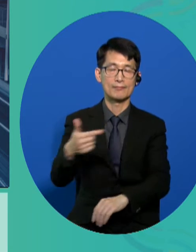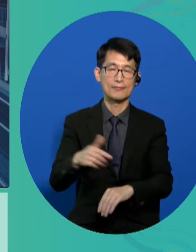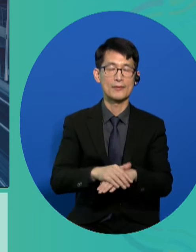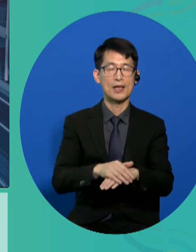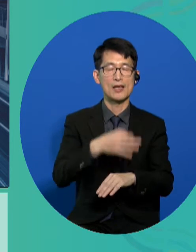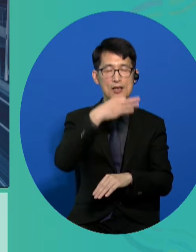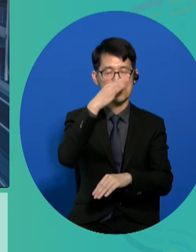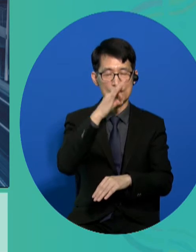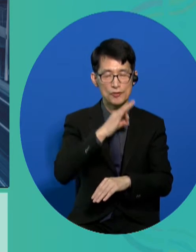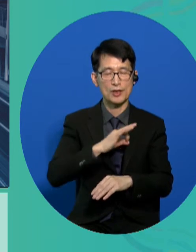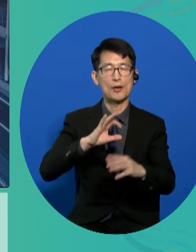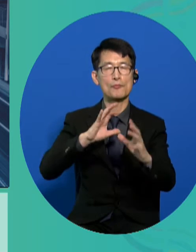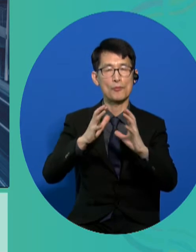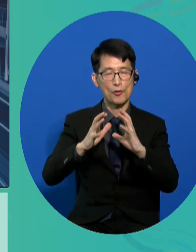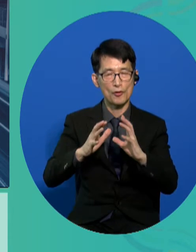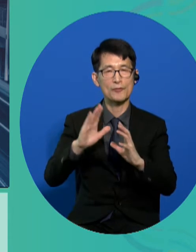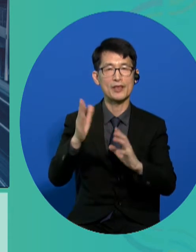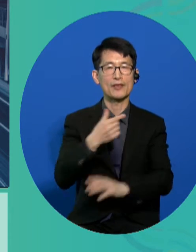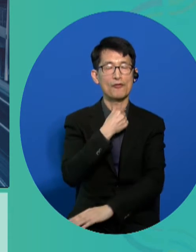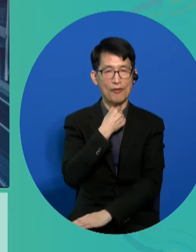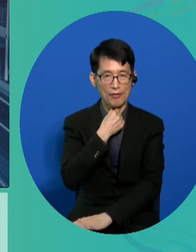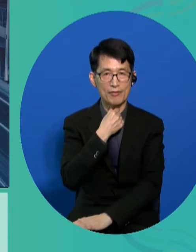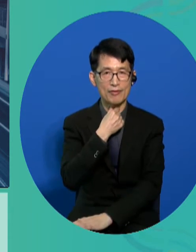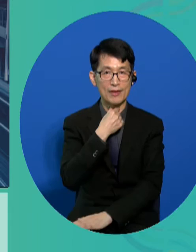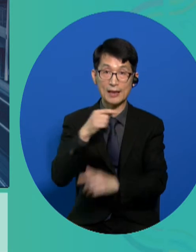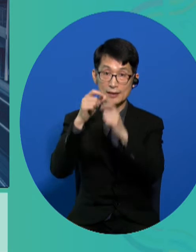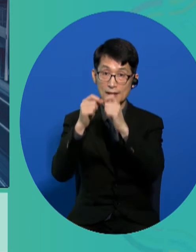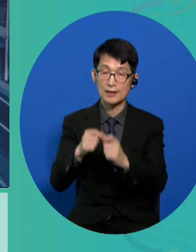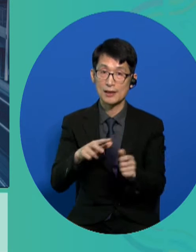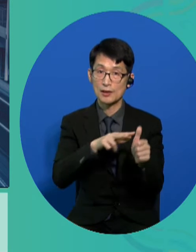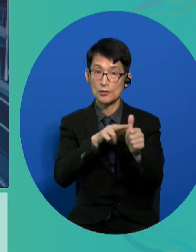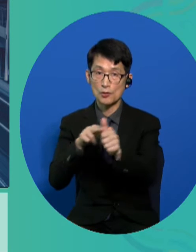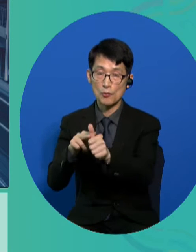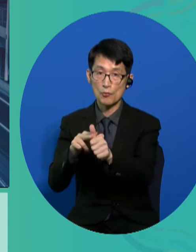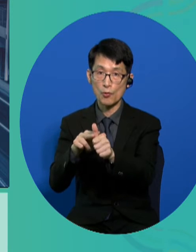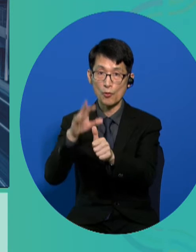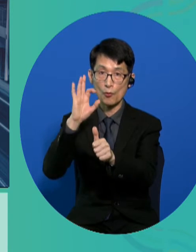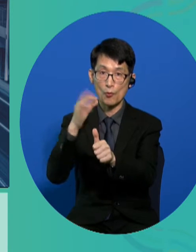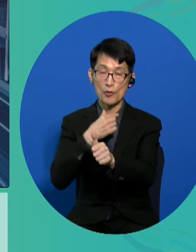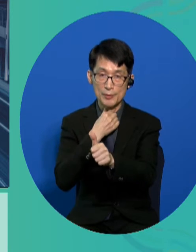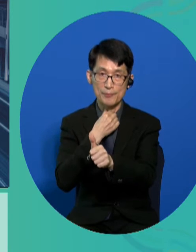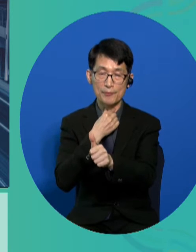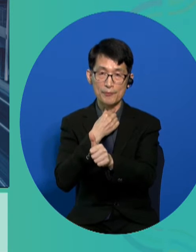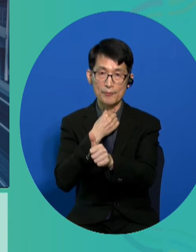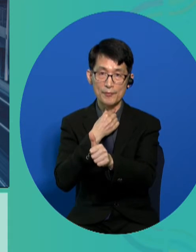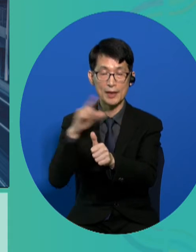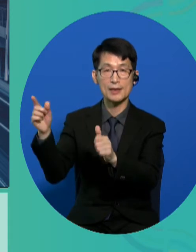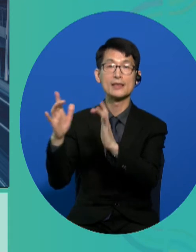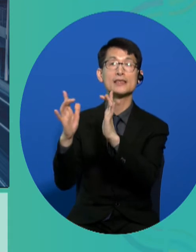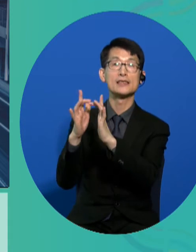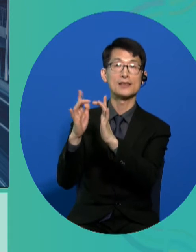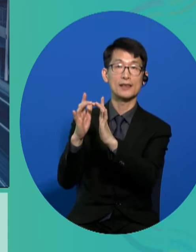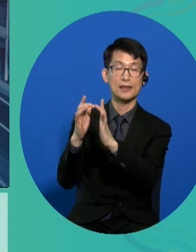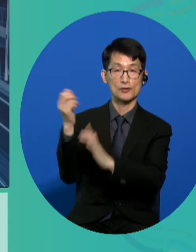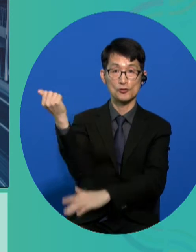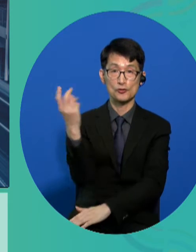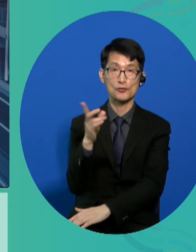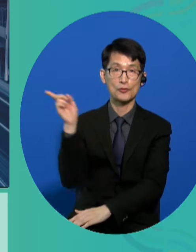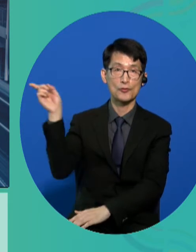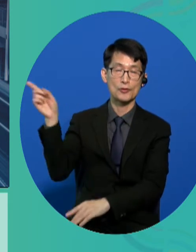유익한 컨퍼런스가 되기를 기원합니다. 자세한 정보를 원하시는 분들께서는 다음에 웹사이트를 방문해 보시기 바랍니다.